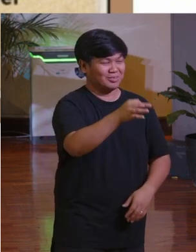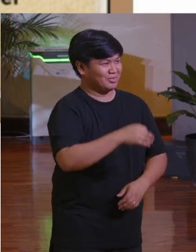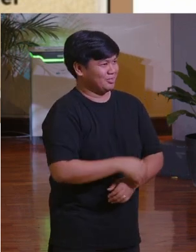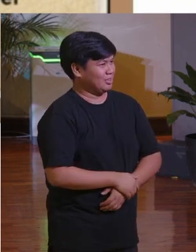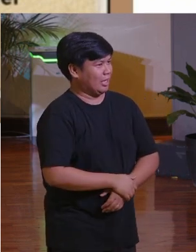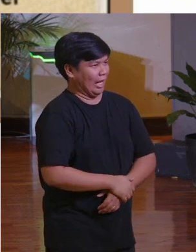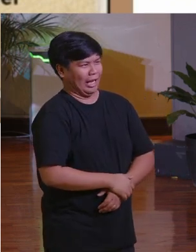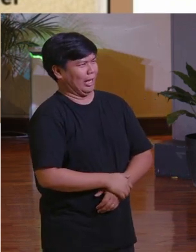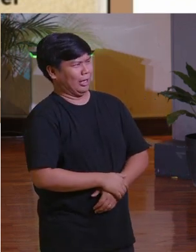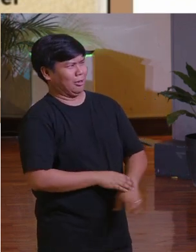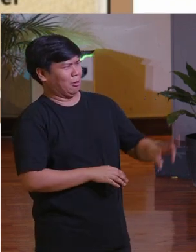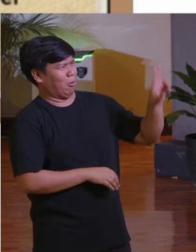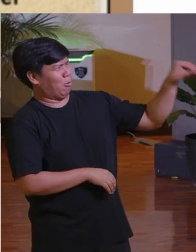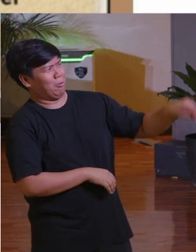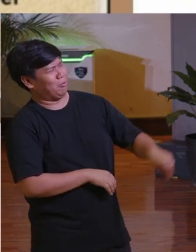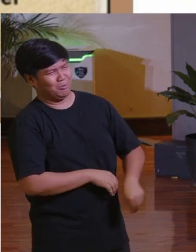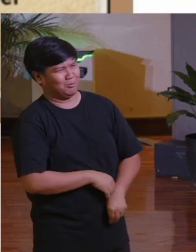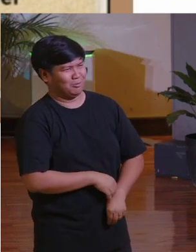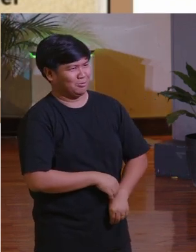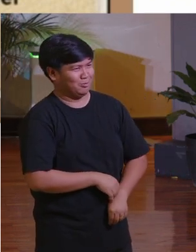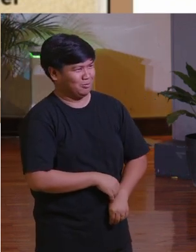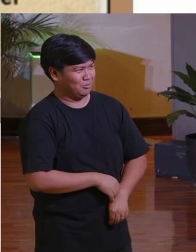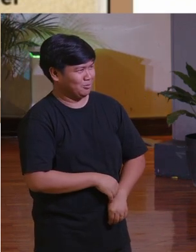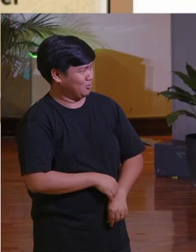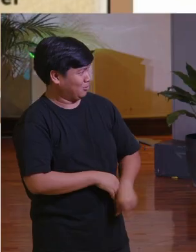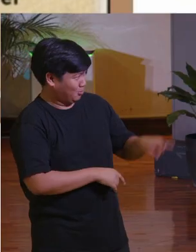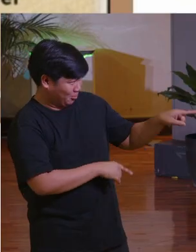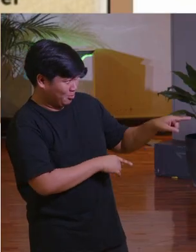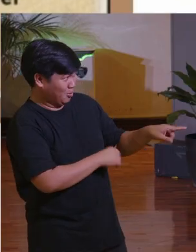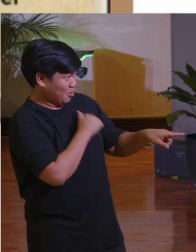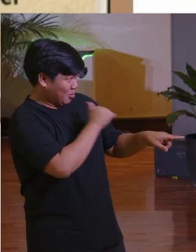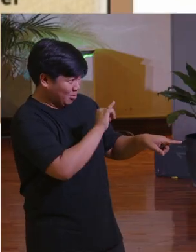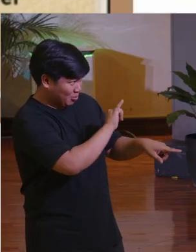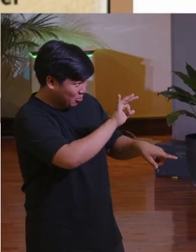Charot. No?